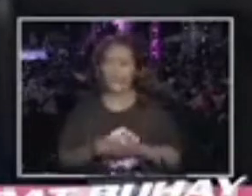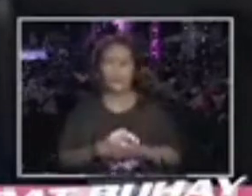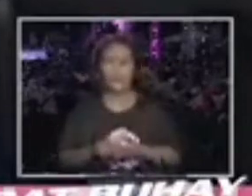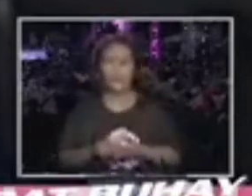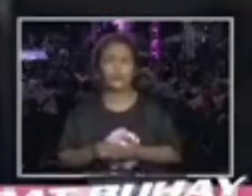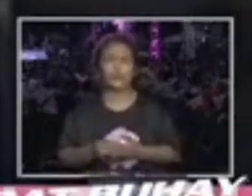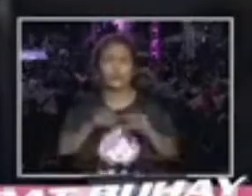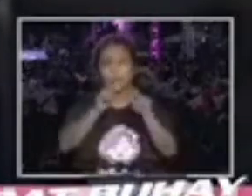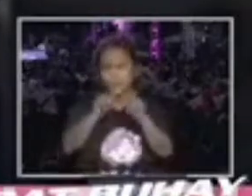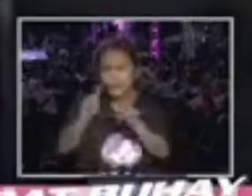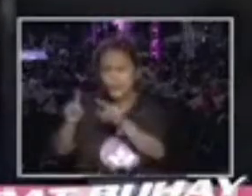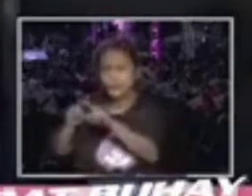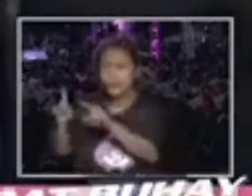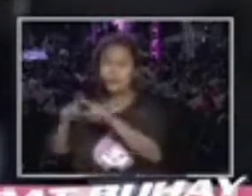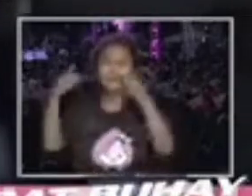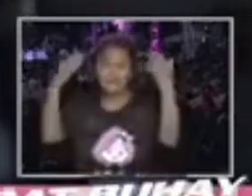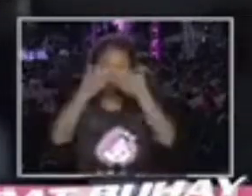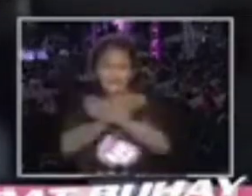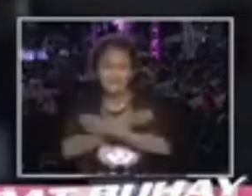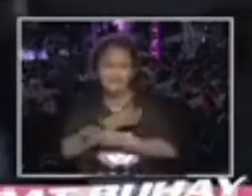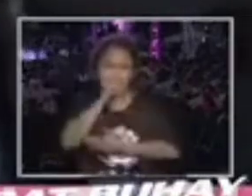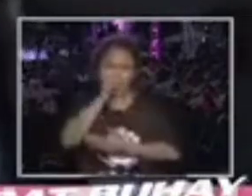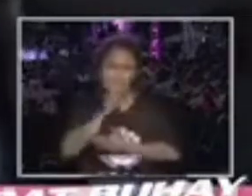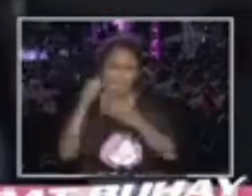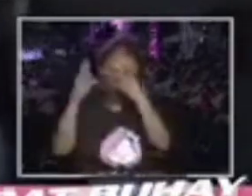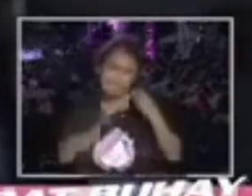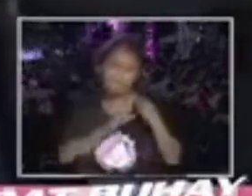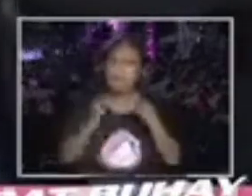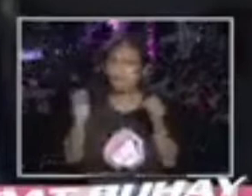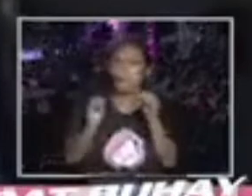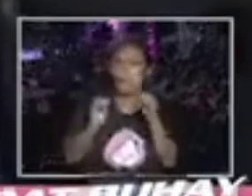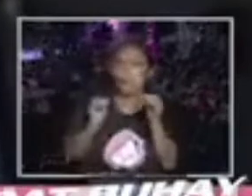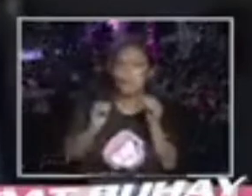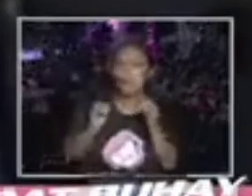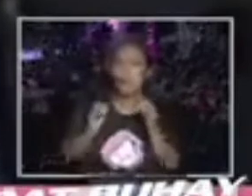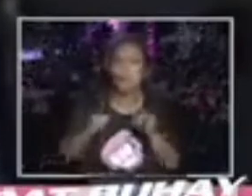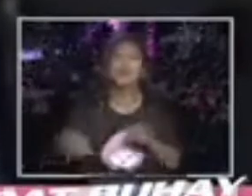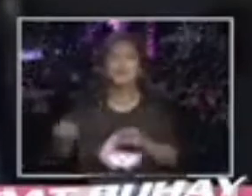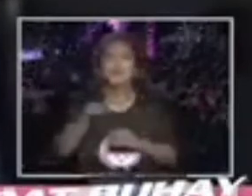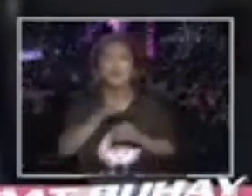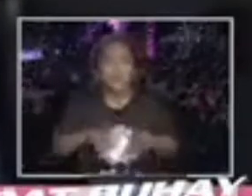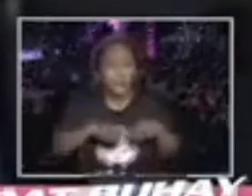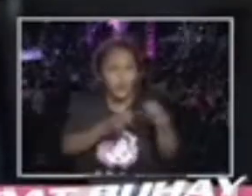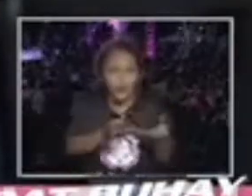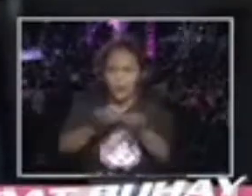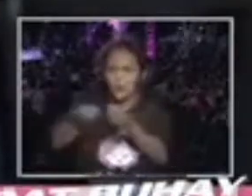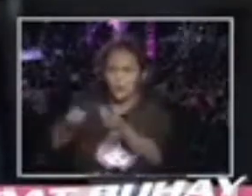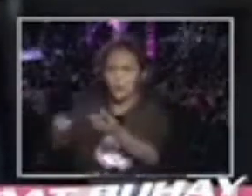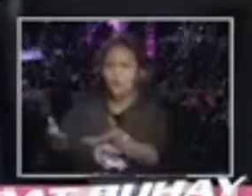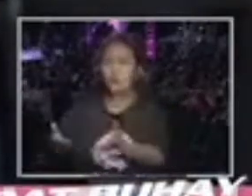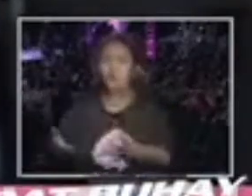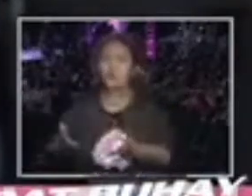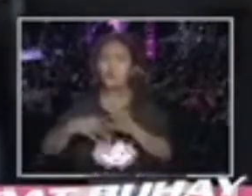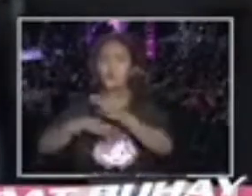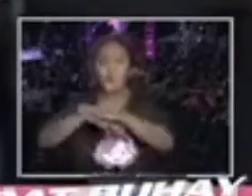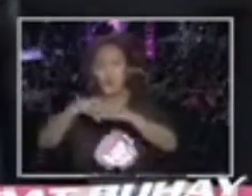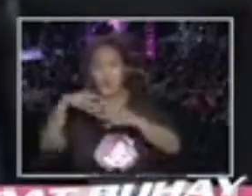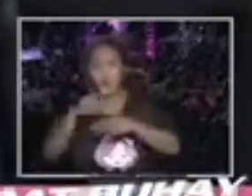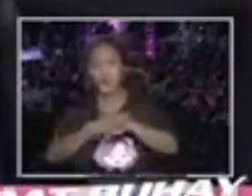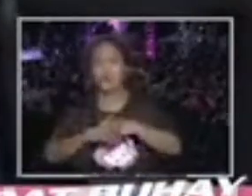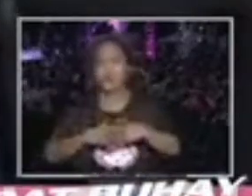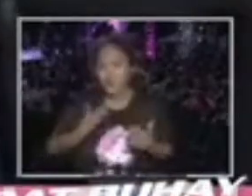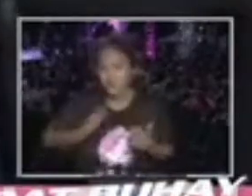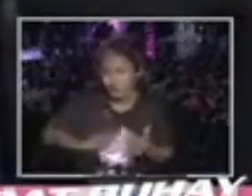Sa bawat gabing magpuyat tayo para magdala ng ginhawa sa mga nagugutom, sa